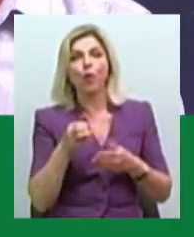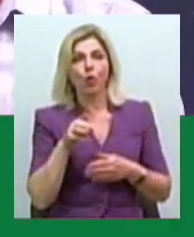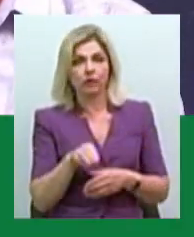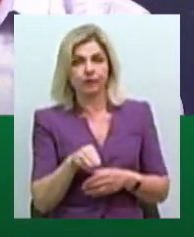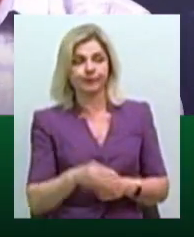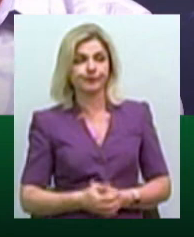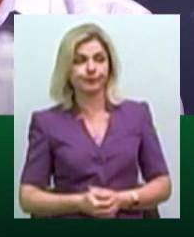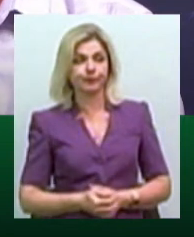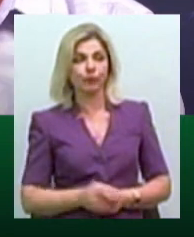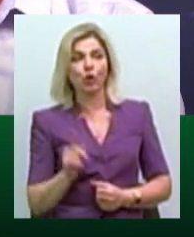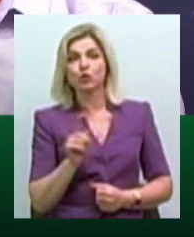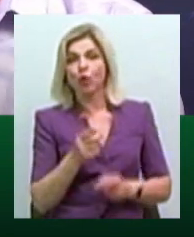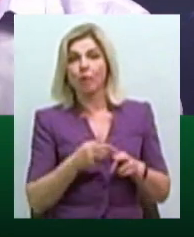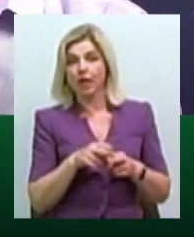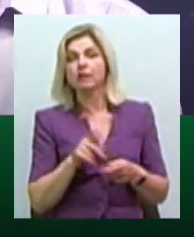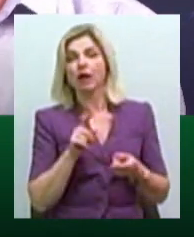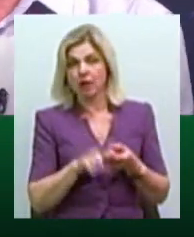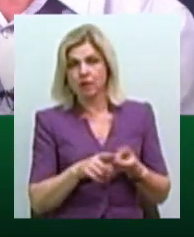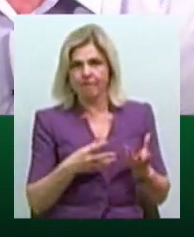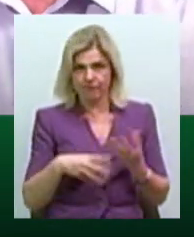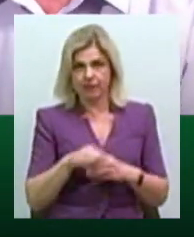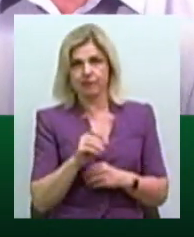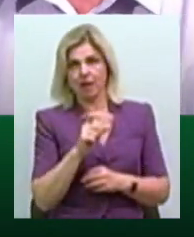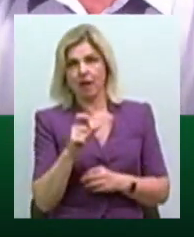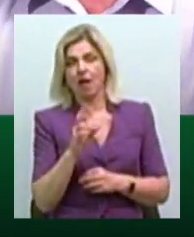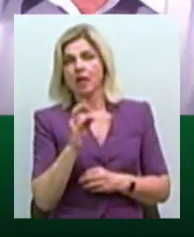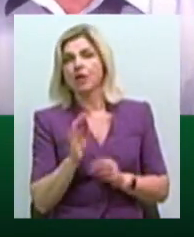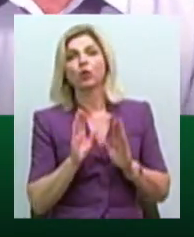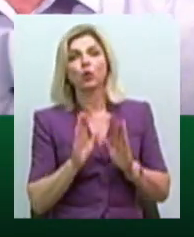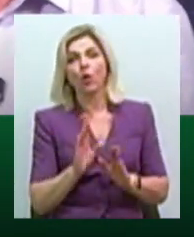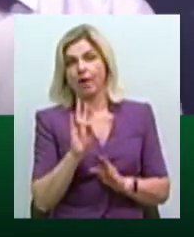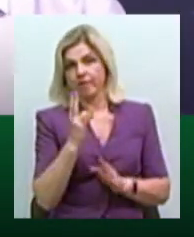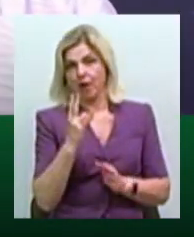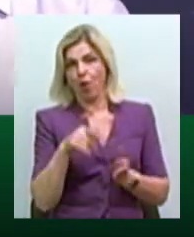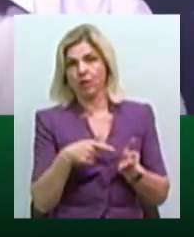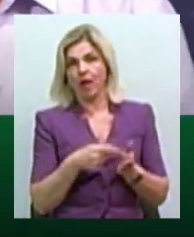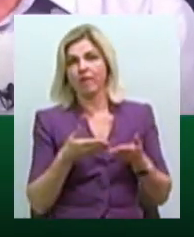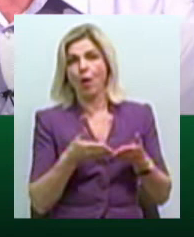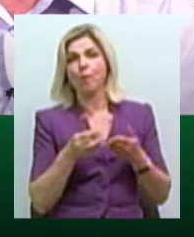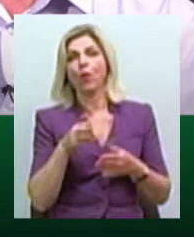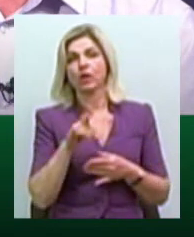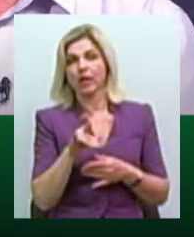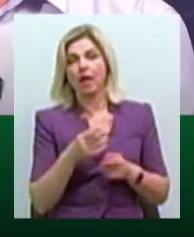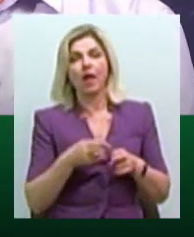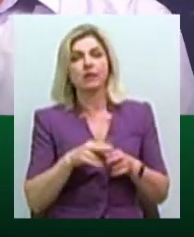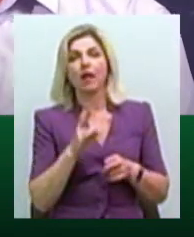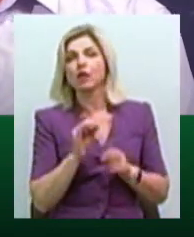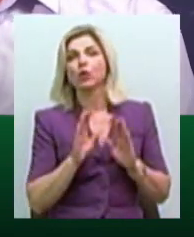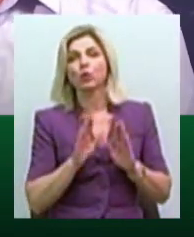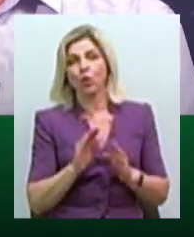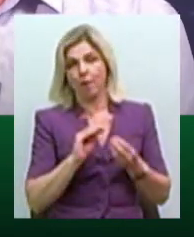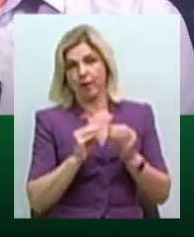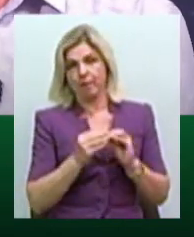что касалось всех? Да, да, это всех надо, не только же Николаев, эти порты, не только это проблема Николаева. Это первое.